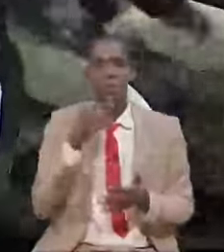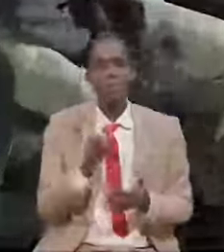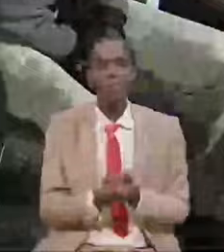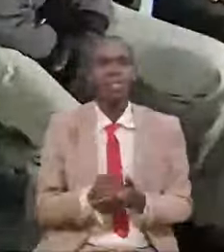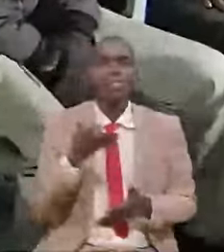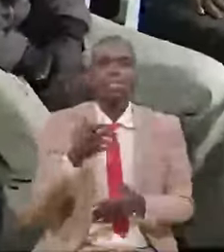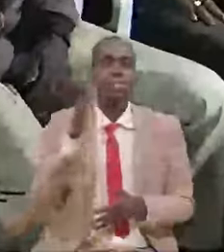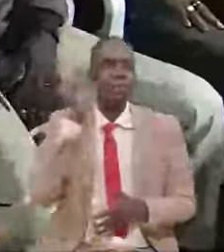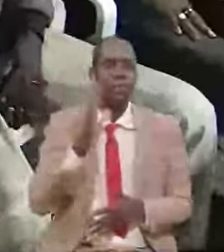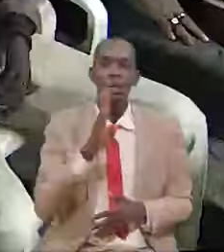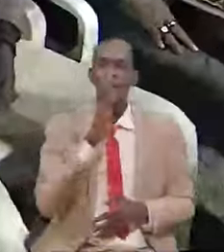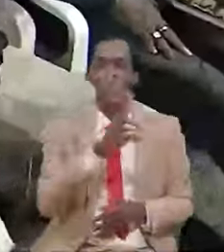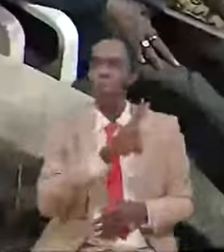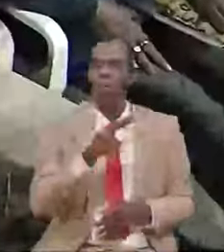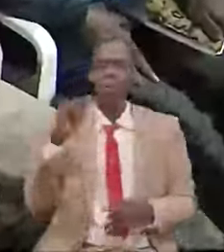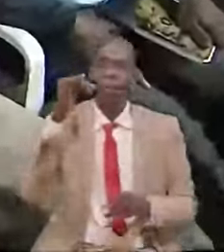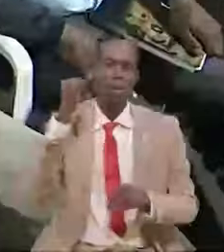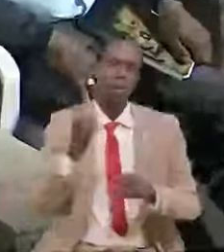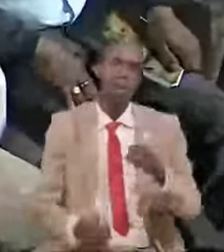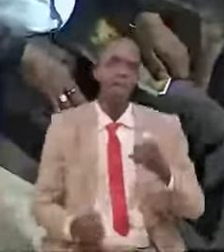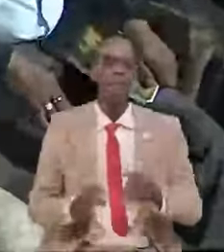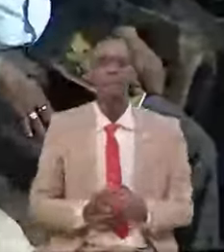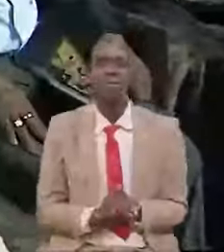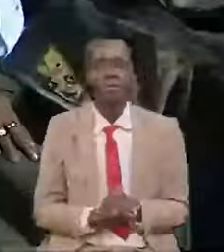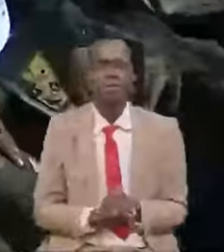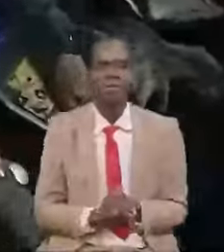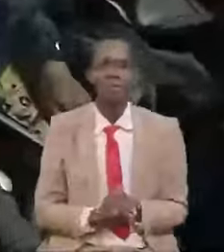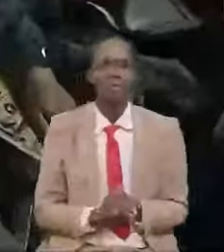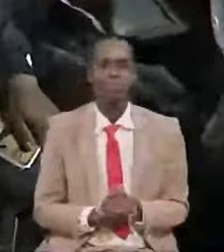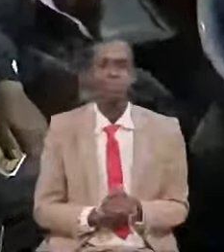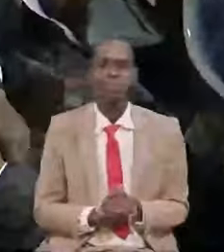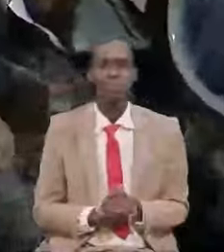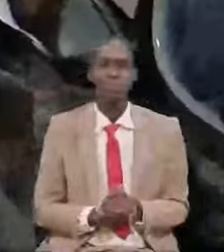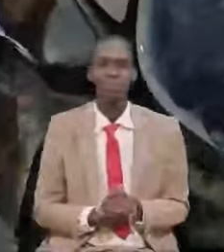Et il dit, verset 6, « Donnez à l'empire de l'accroissement une paix sans fin au trône de